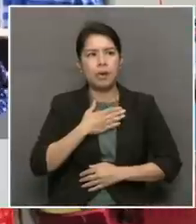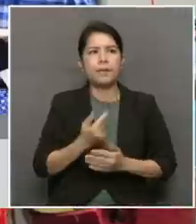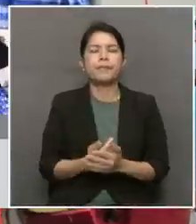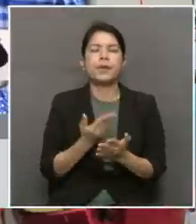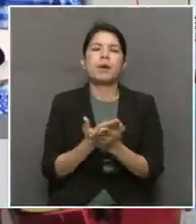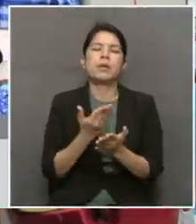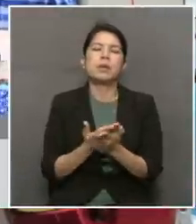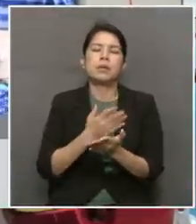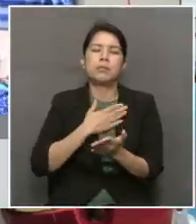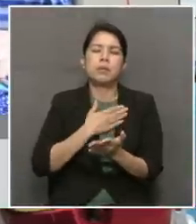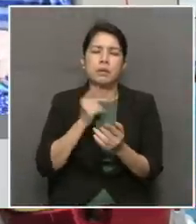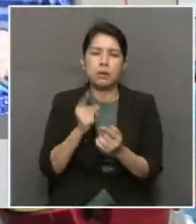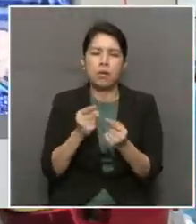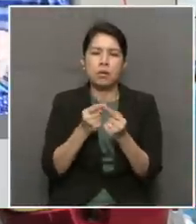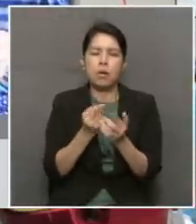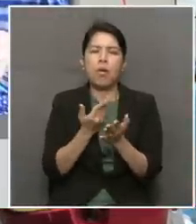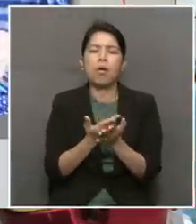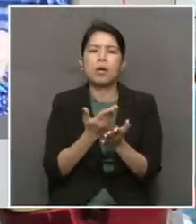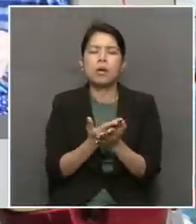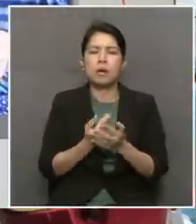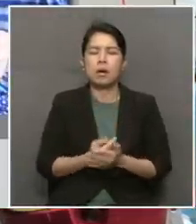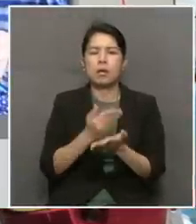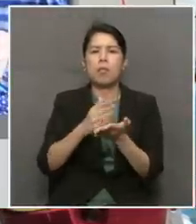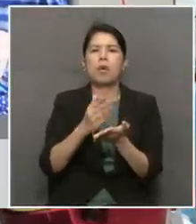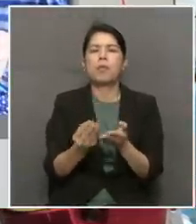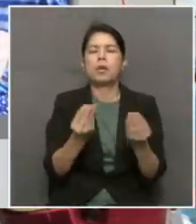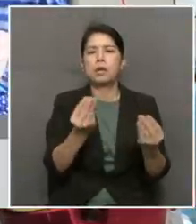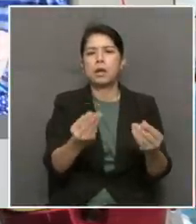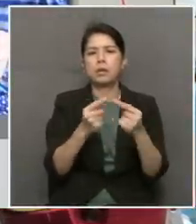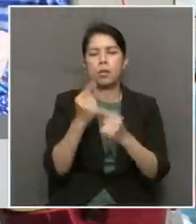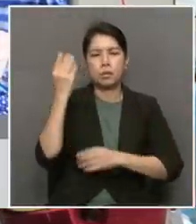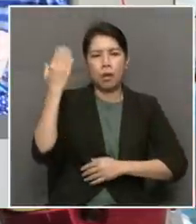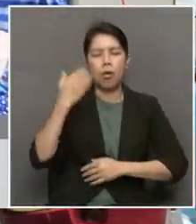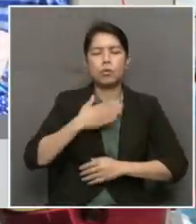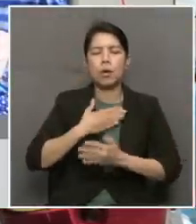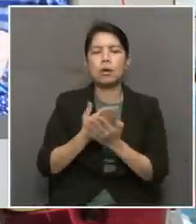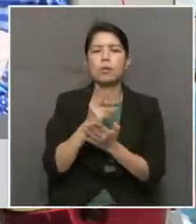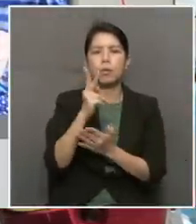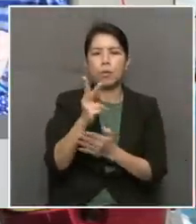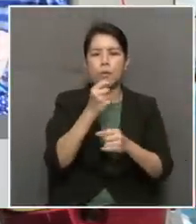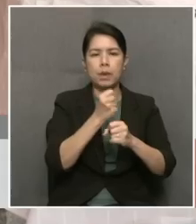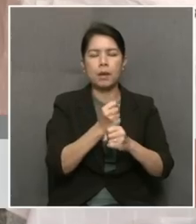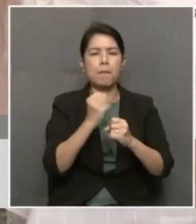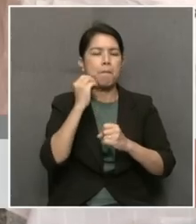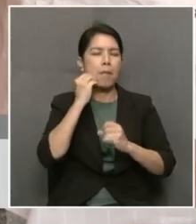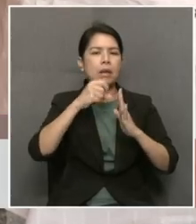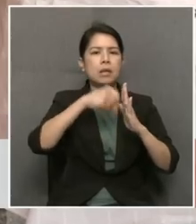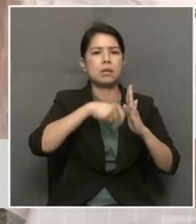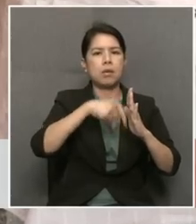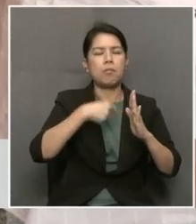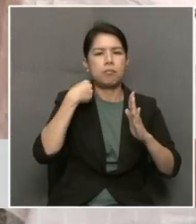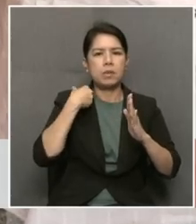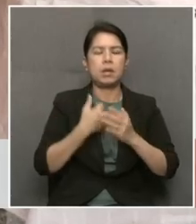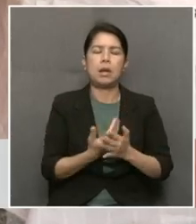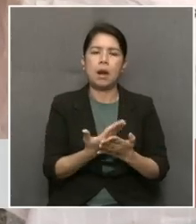ส่งดอกเงินกู้รายวันที่กู้มาซ่อมแซมบ้านจากน้ำท่วมเมื่อปีที่แล้วจำนวน50,000บาทยังไม่ถึงปี